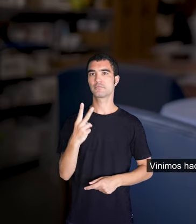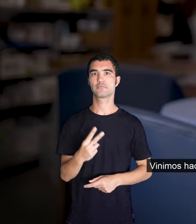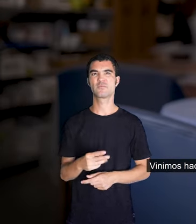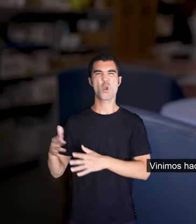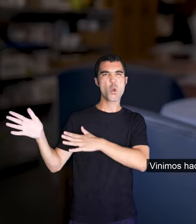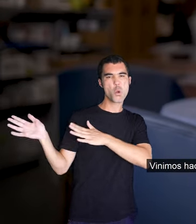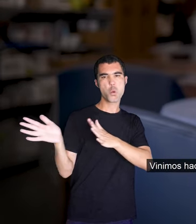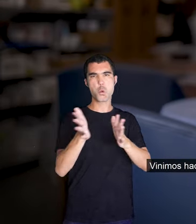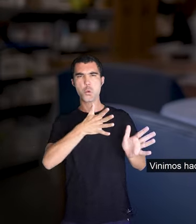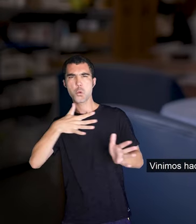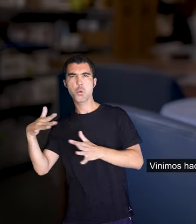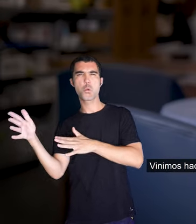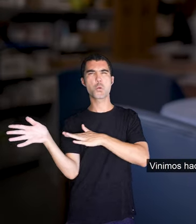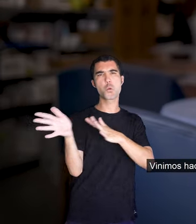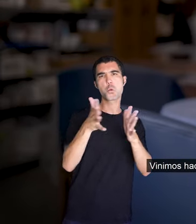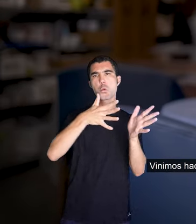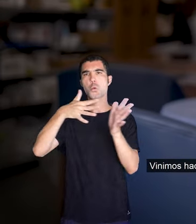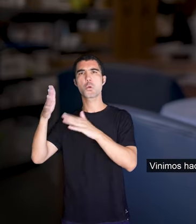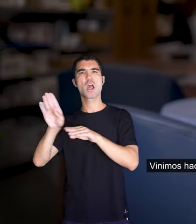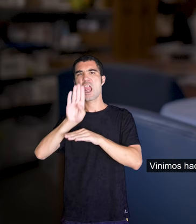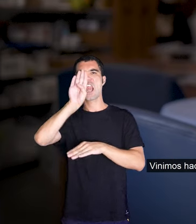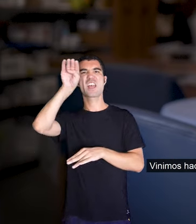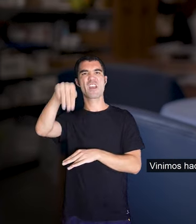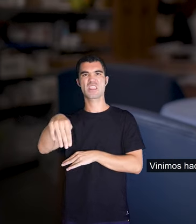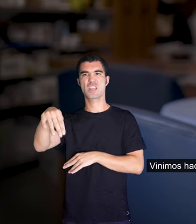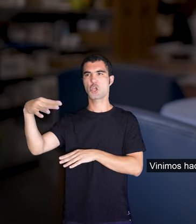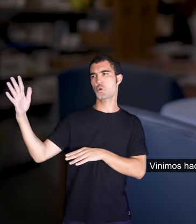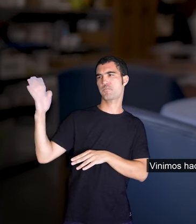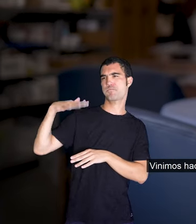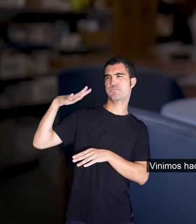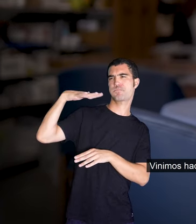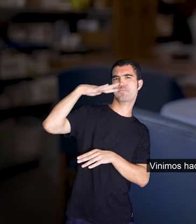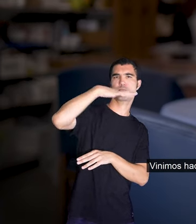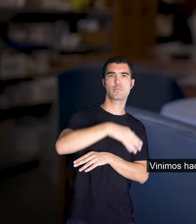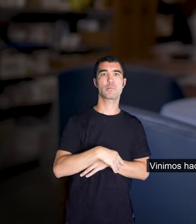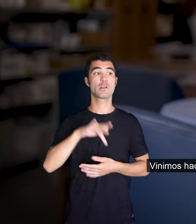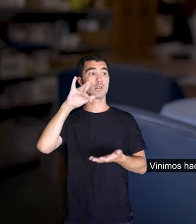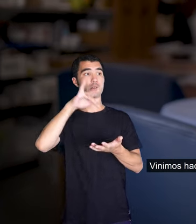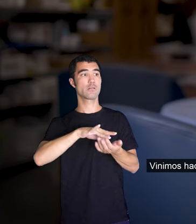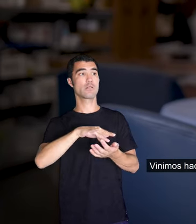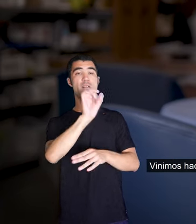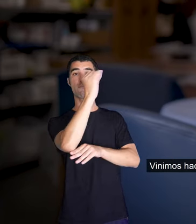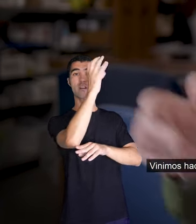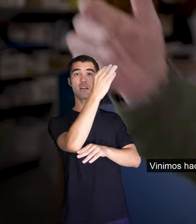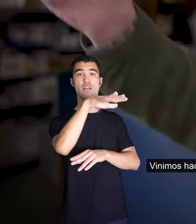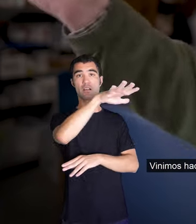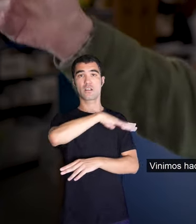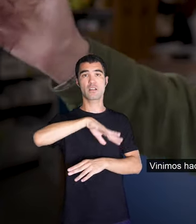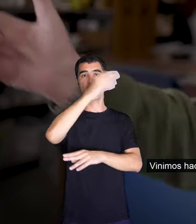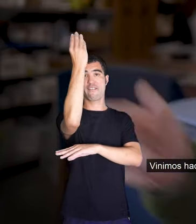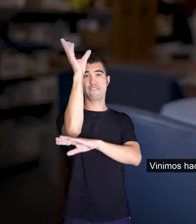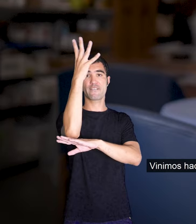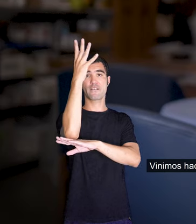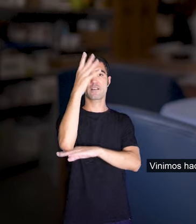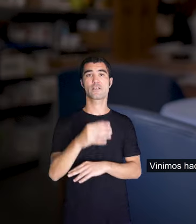una ventada, com a llevant, o... I quan van a la farola del Truig, una farola que li